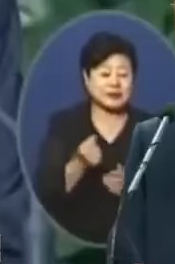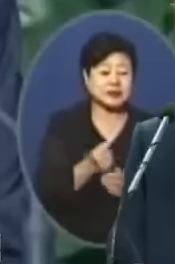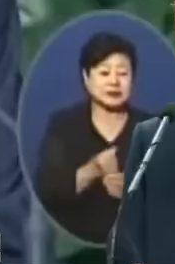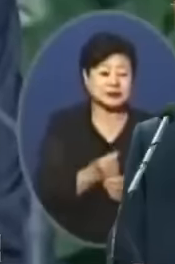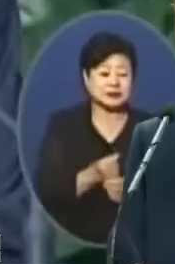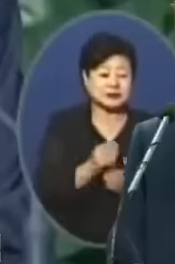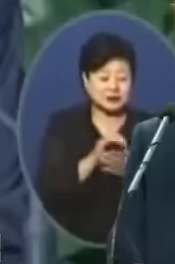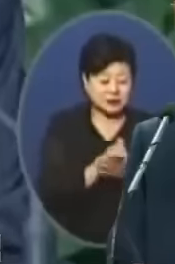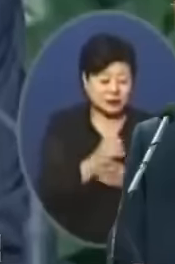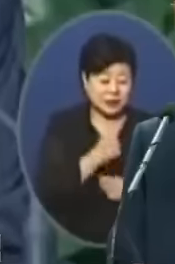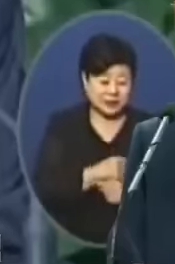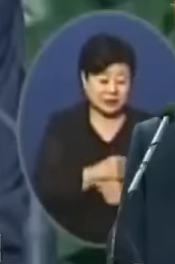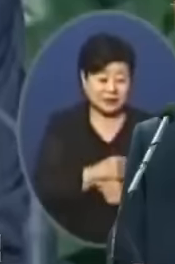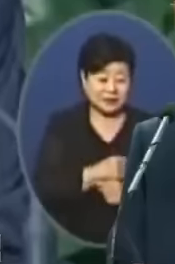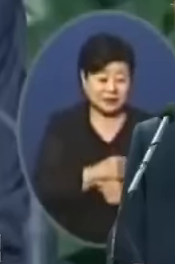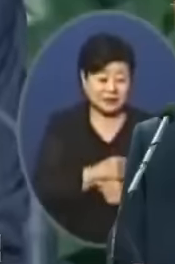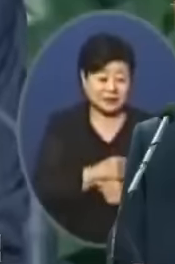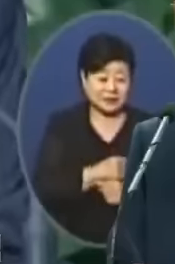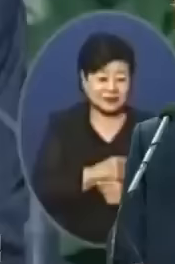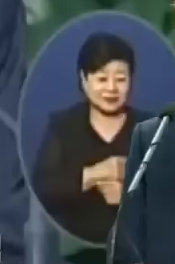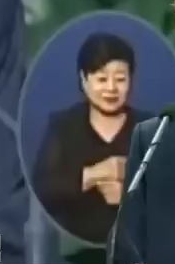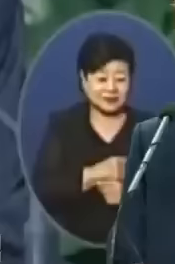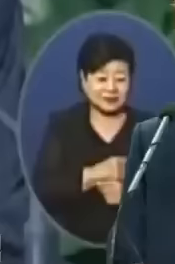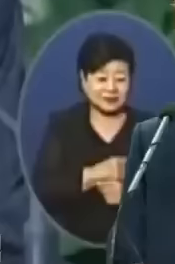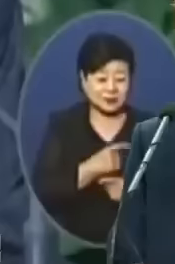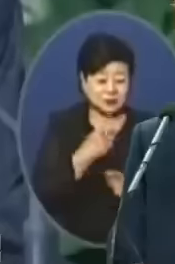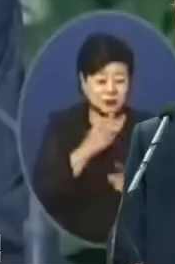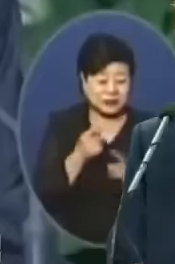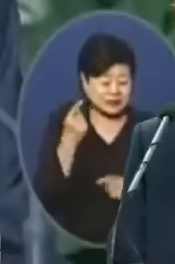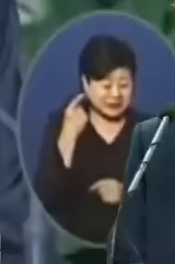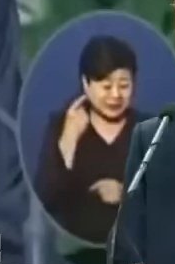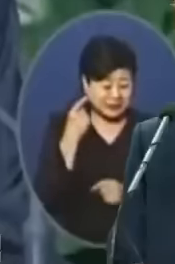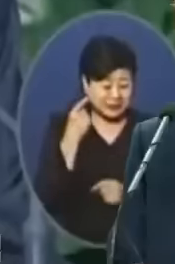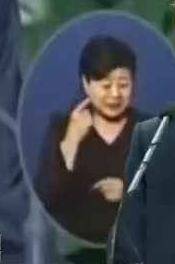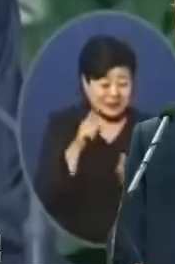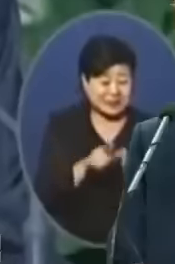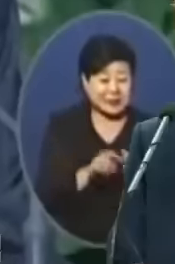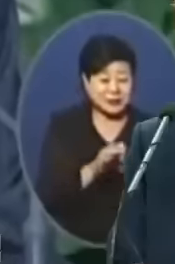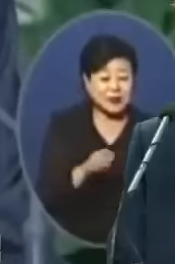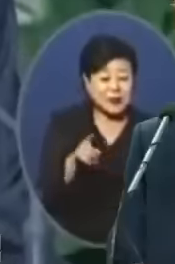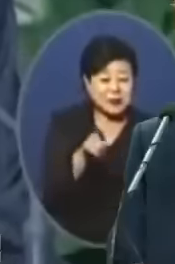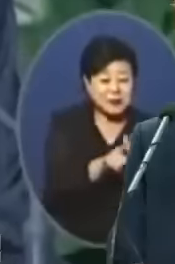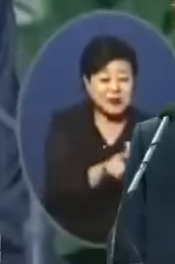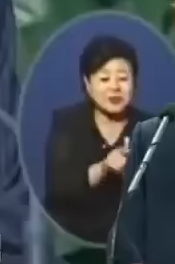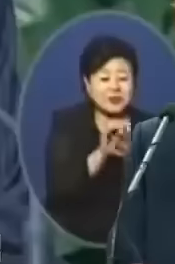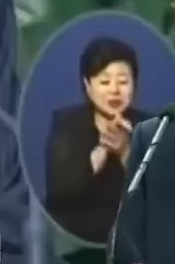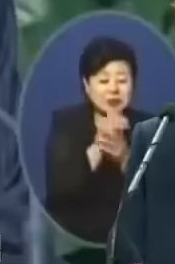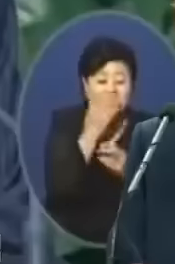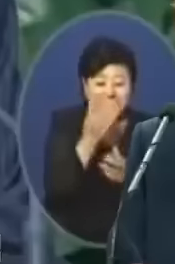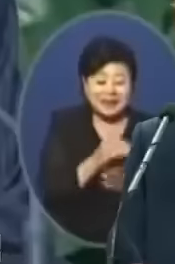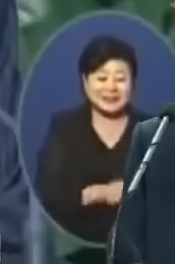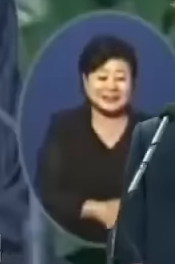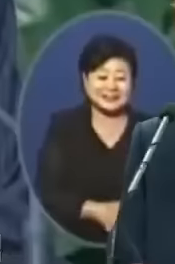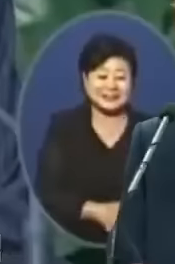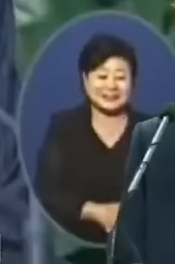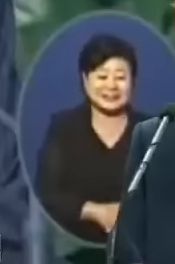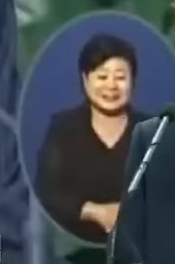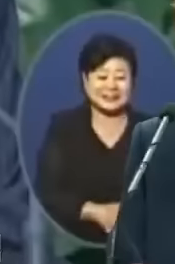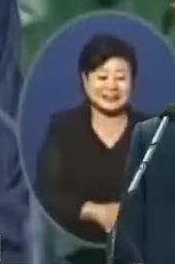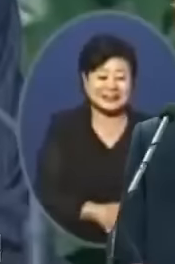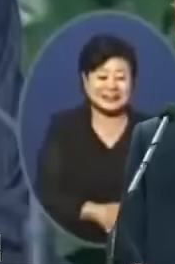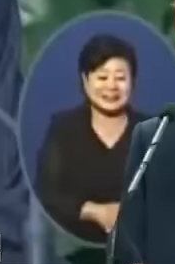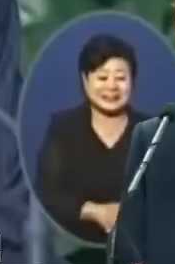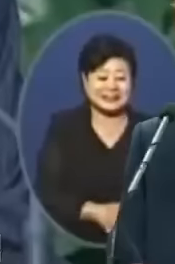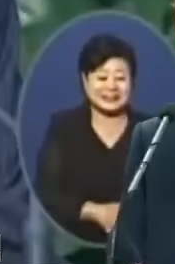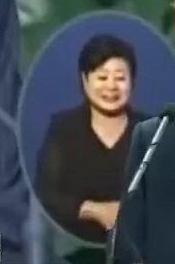기도할 수 있는 것입니다. 오늘 여러분 제 말씀을 잘 듣고 깨달으면 오늘 이 시간부터 믿음으로 기도할 수 있는 것입니다.